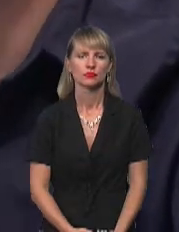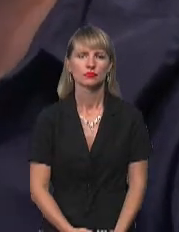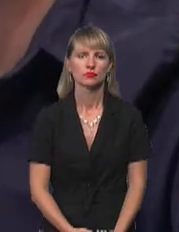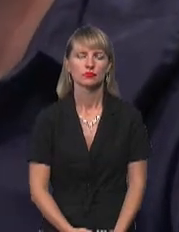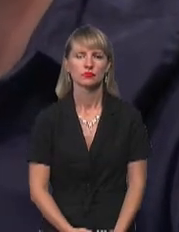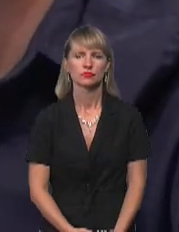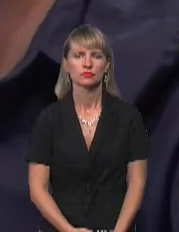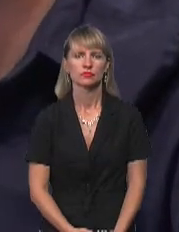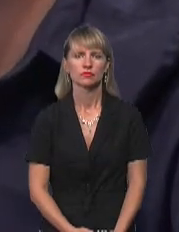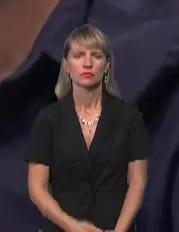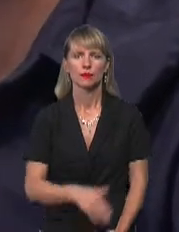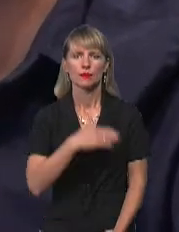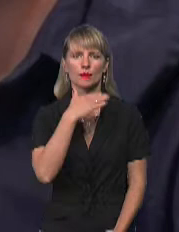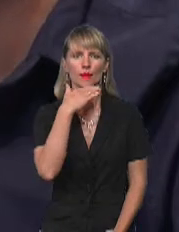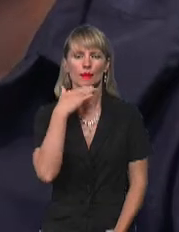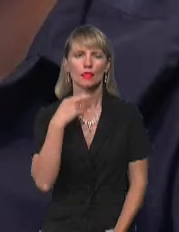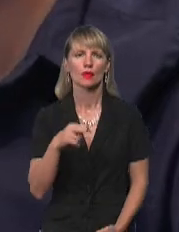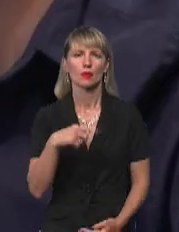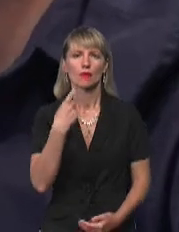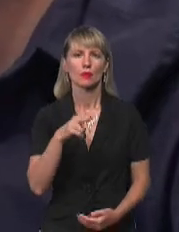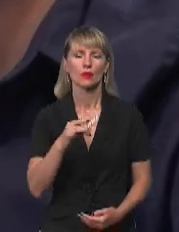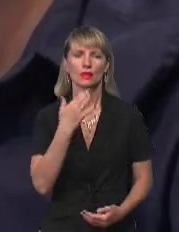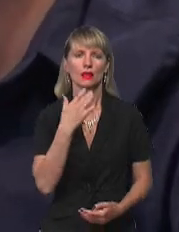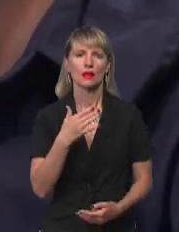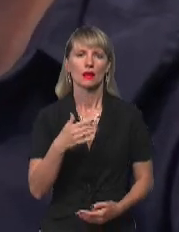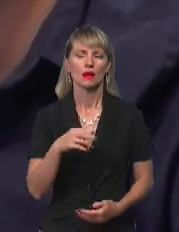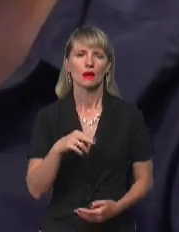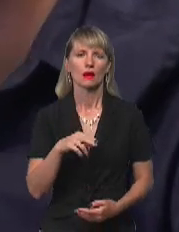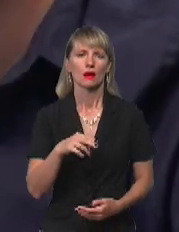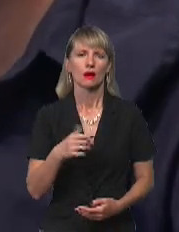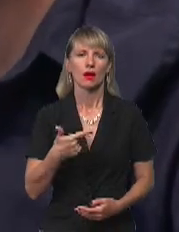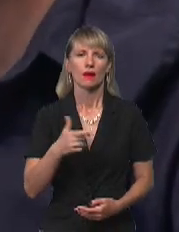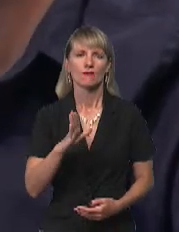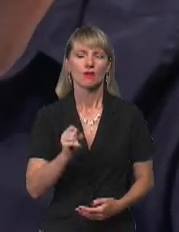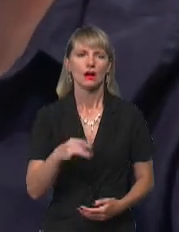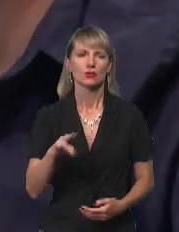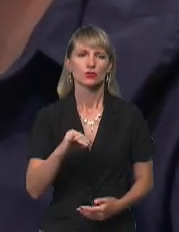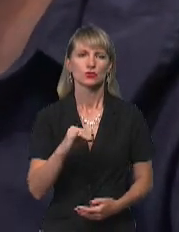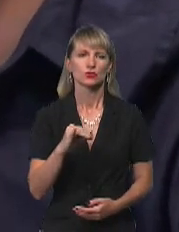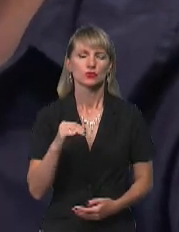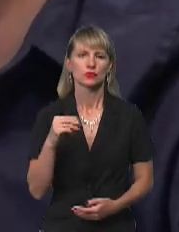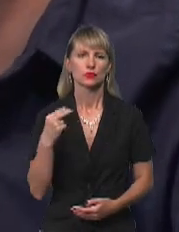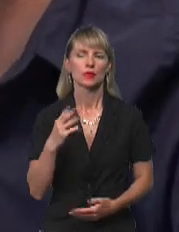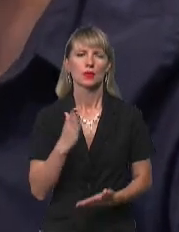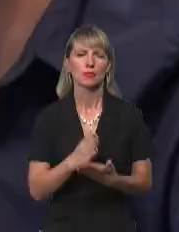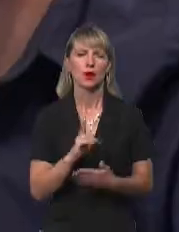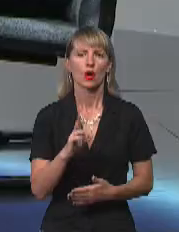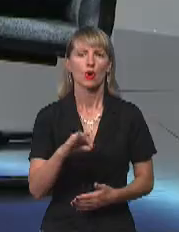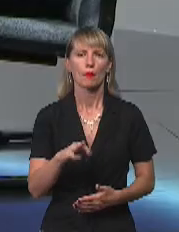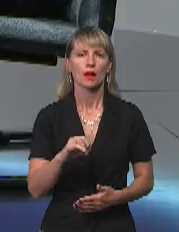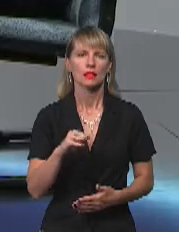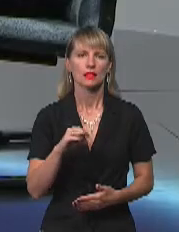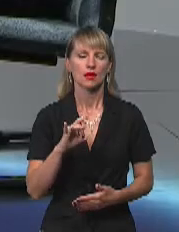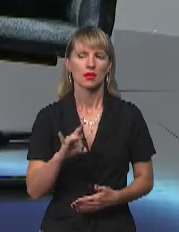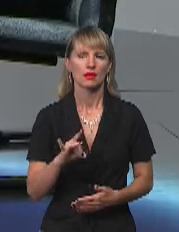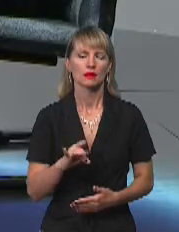стосовно, ось ми вже багато казали про Національну гвардію поліцію, ми маємо коментар від прес-служби патрульної поліції Запоріжжя, тому я пропоную послухати.